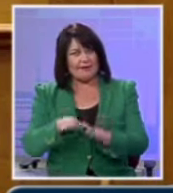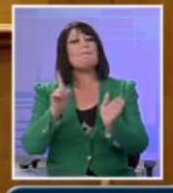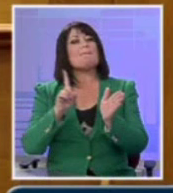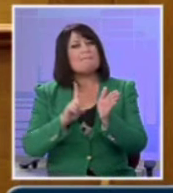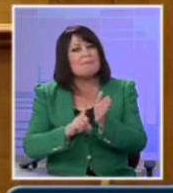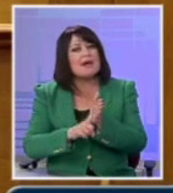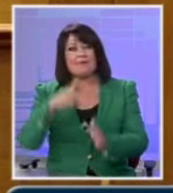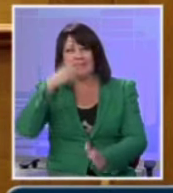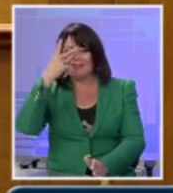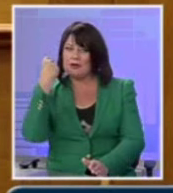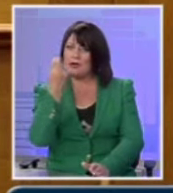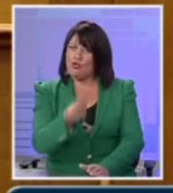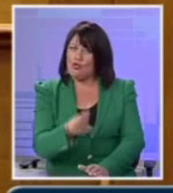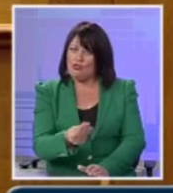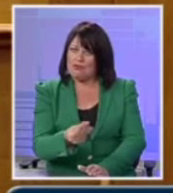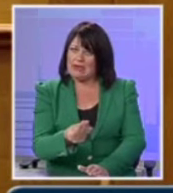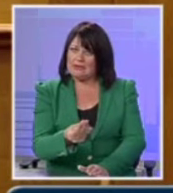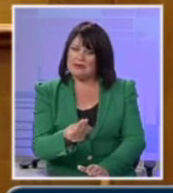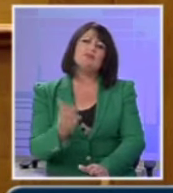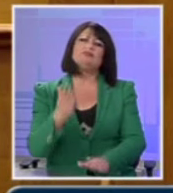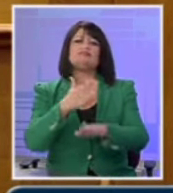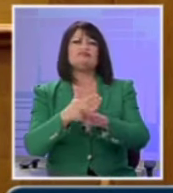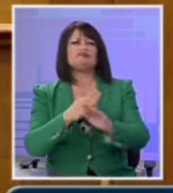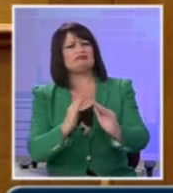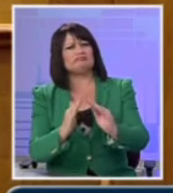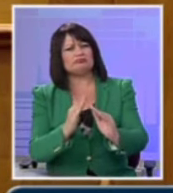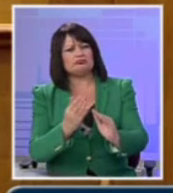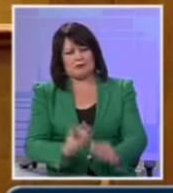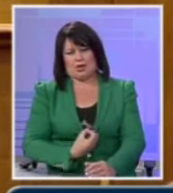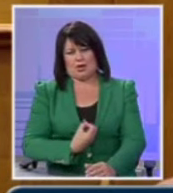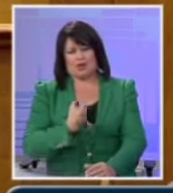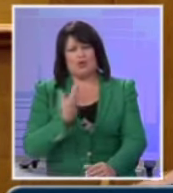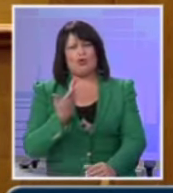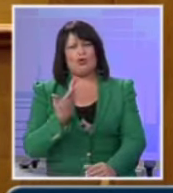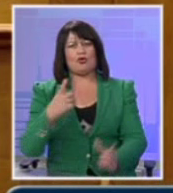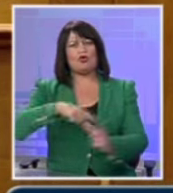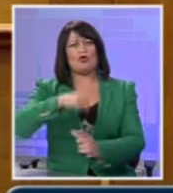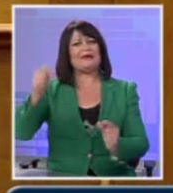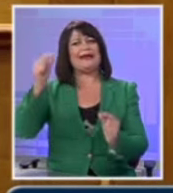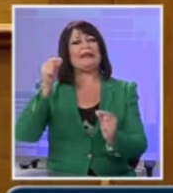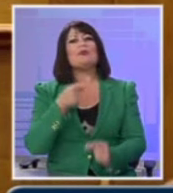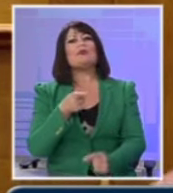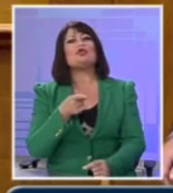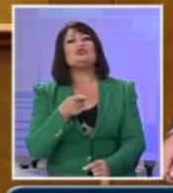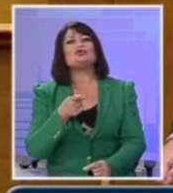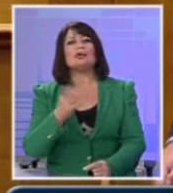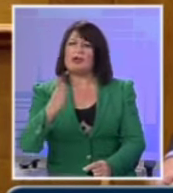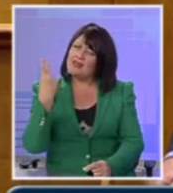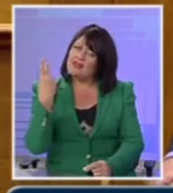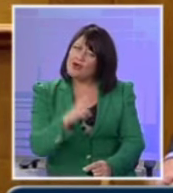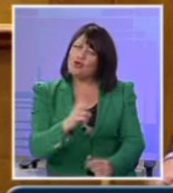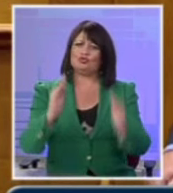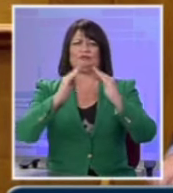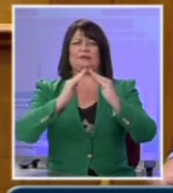τα δικαιώματα που θα τους εξασφαλίσουν, να νιώθουν ότι αυτό το νησί, η Μεγαλόνησος, είναι το δικό τους